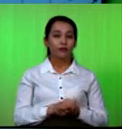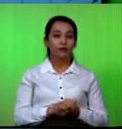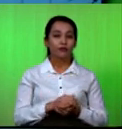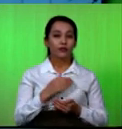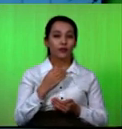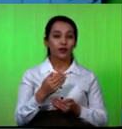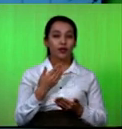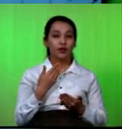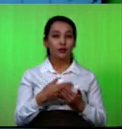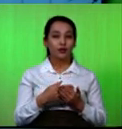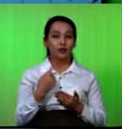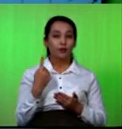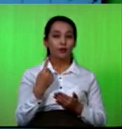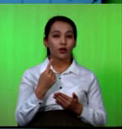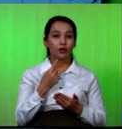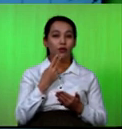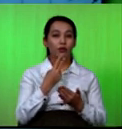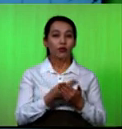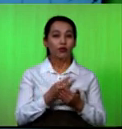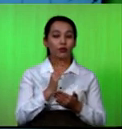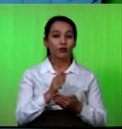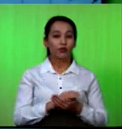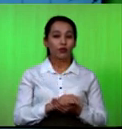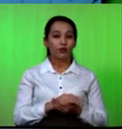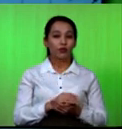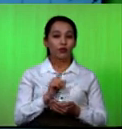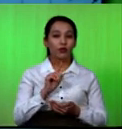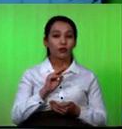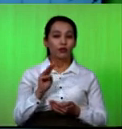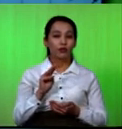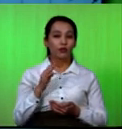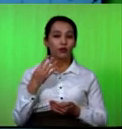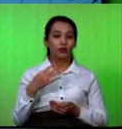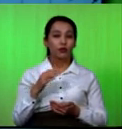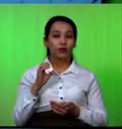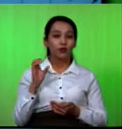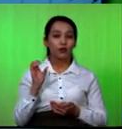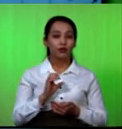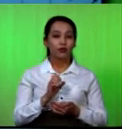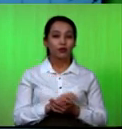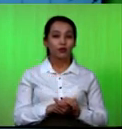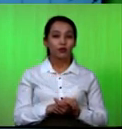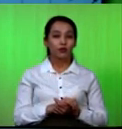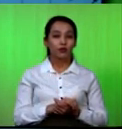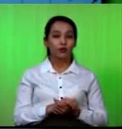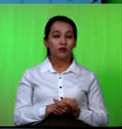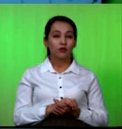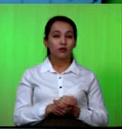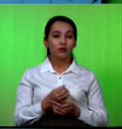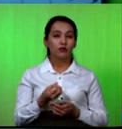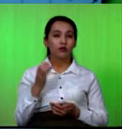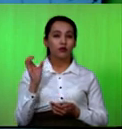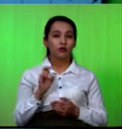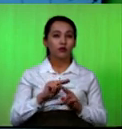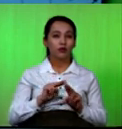Sizga namuna sifatida birini ko'rsatib o'taman. 1 minut 40 sekundimiz. Demak, necha